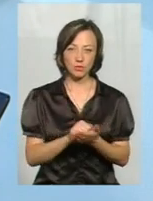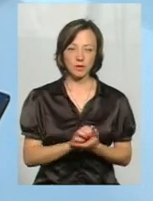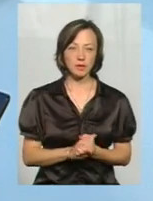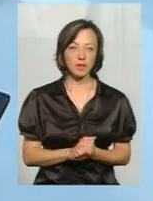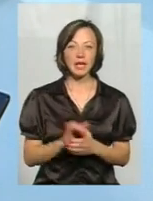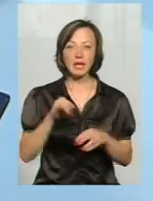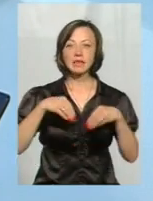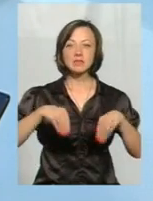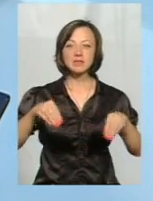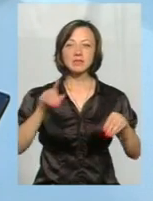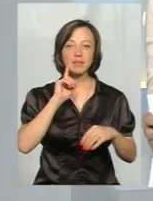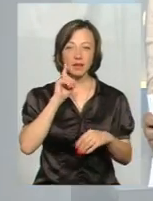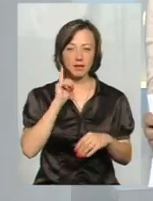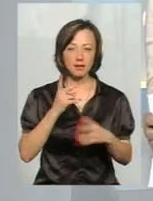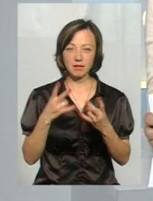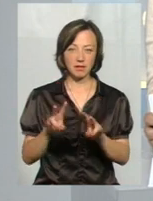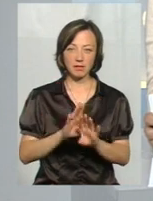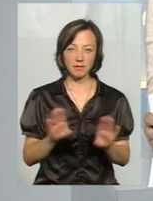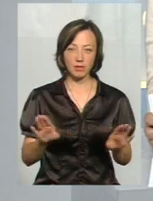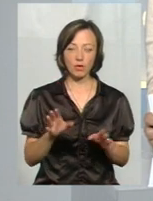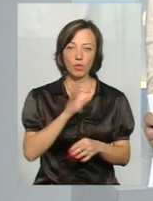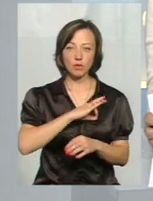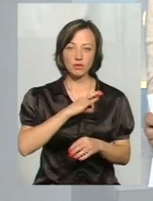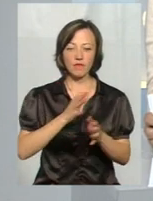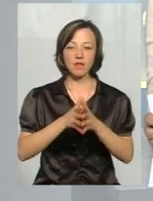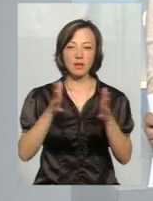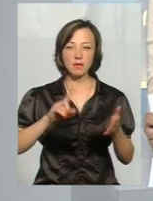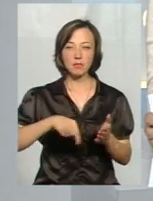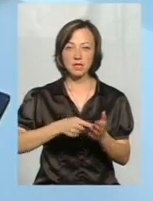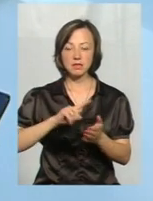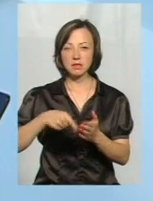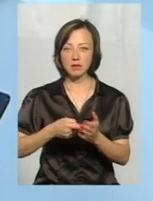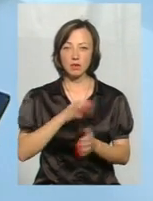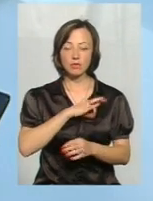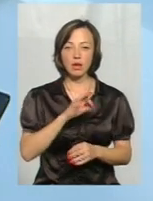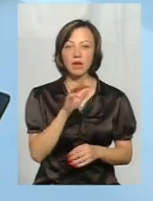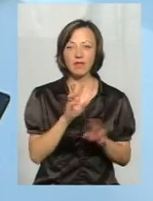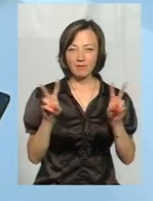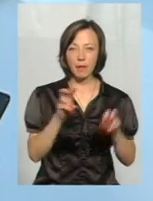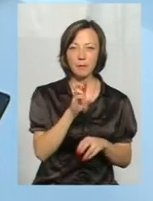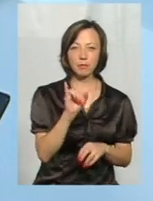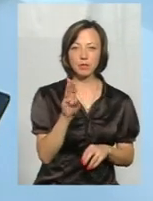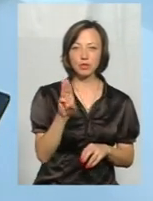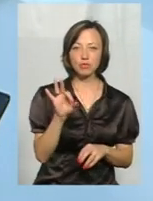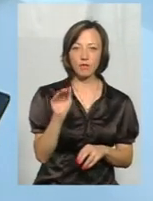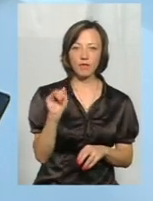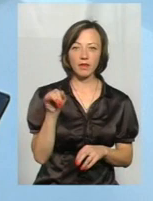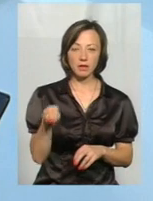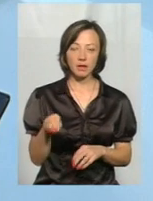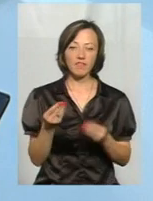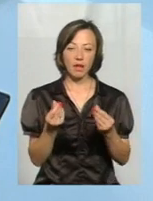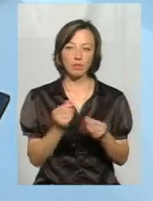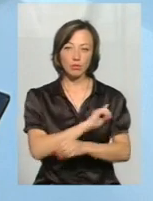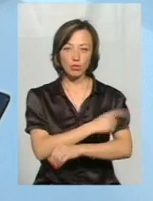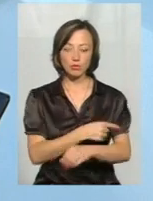зелених насаджень. Цей бішофіт, яким користуються в великі міста, вони користуються бішофітом. Ну, вони можуть собі дозволити, у них фінансові потужності